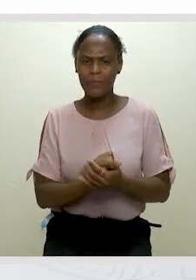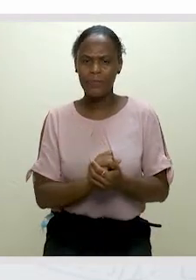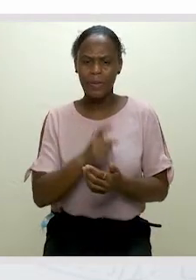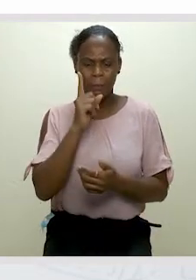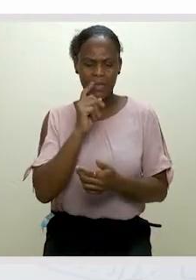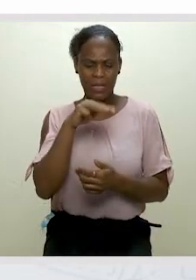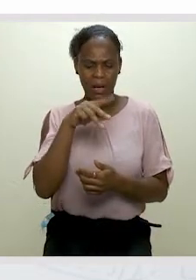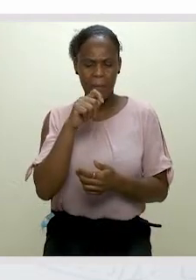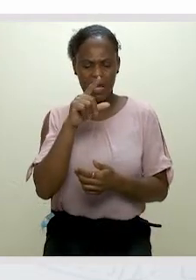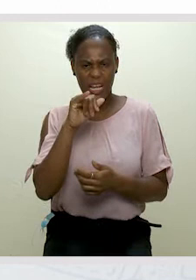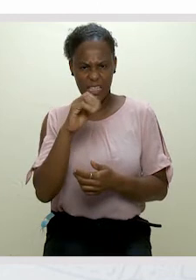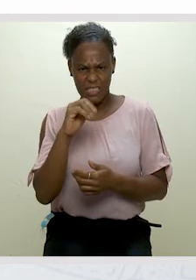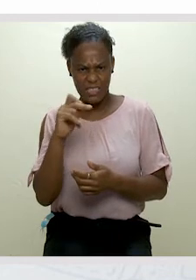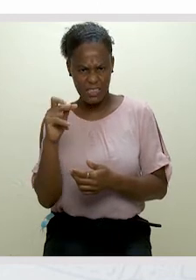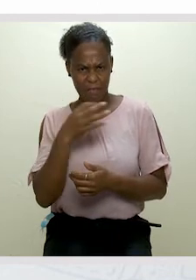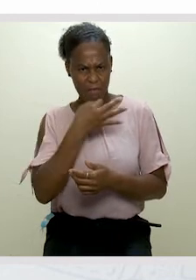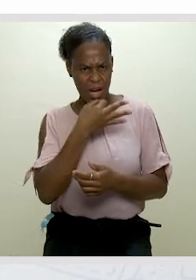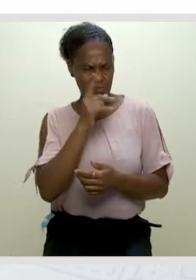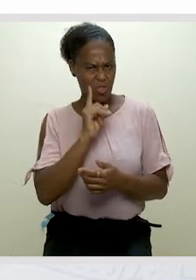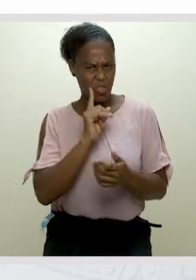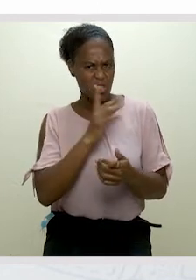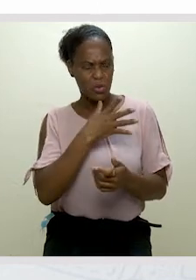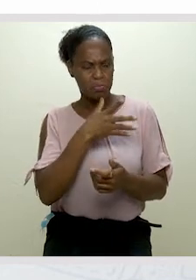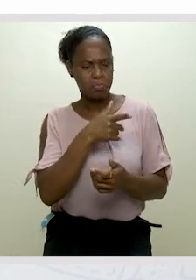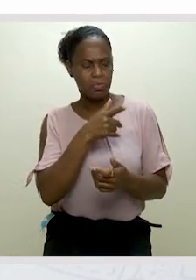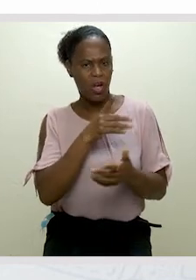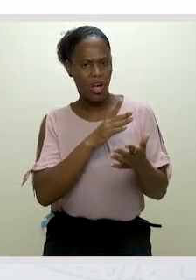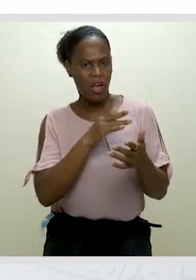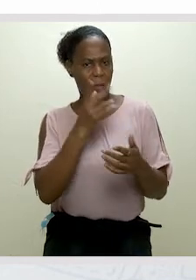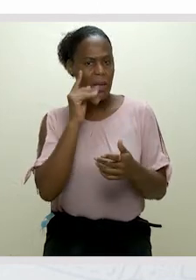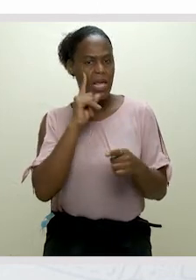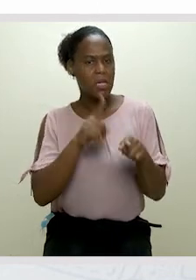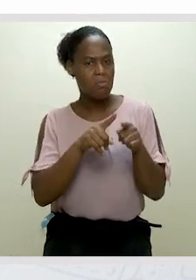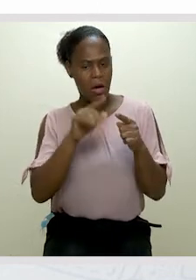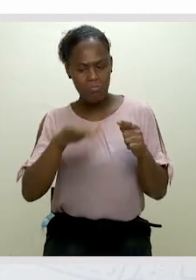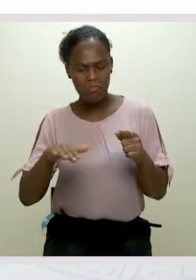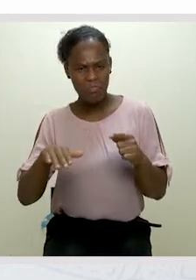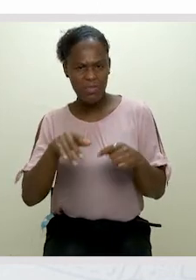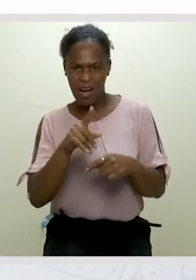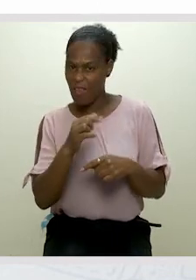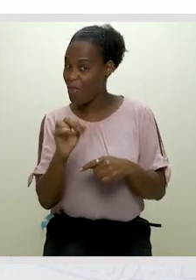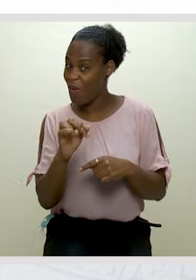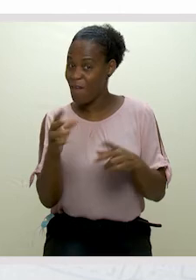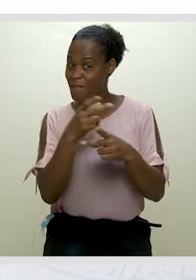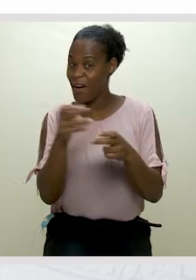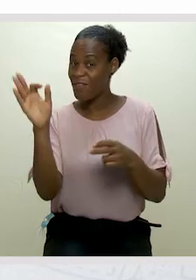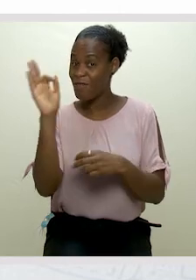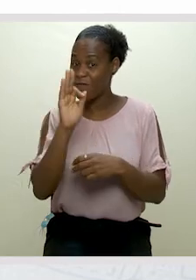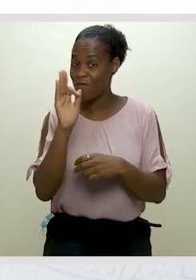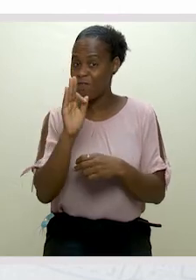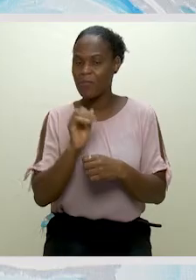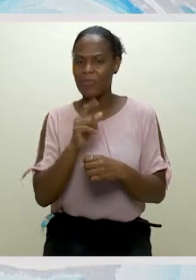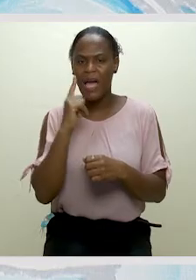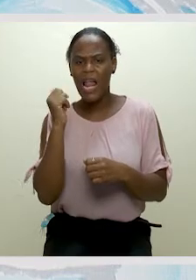Est-ce que Mélissa présente sa petite sœur? Non, n'est-ce pas? La phrase est